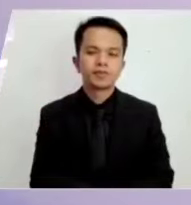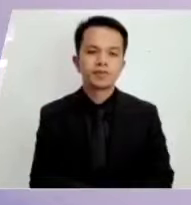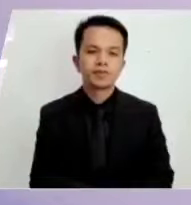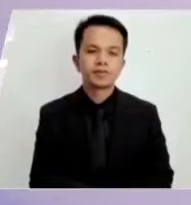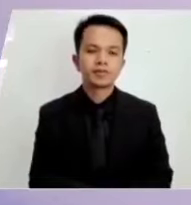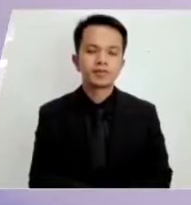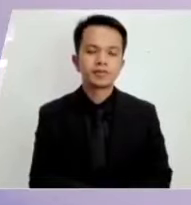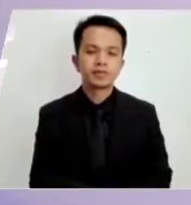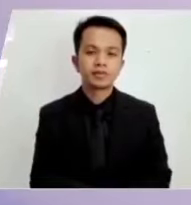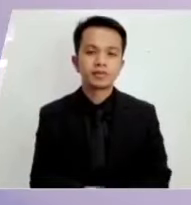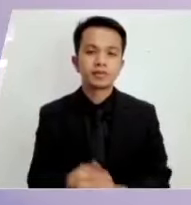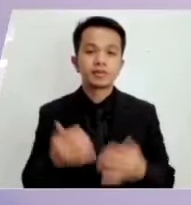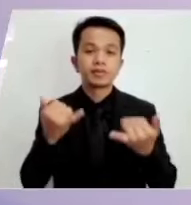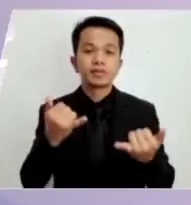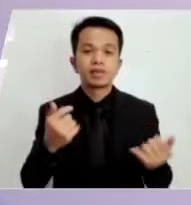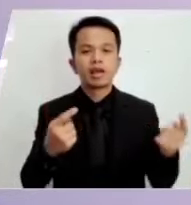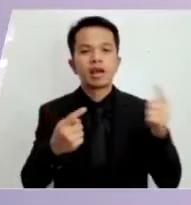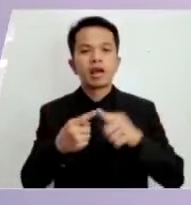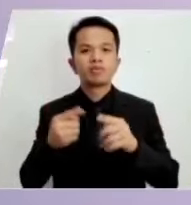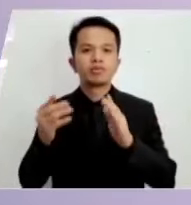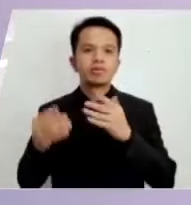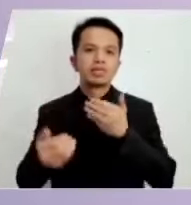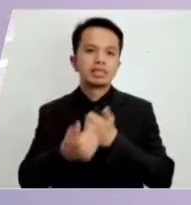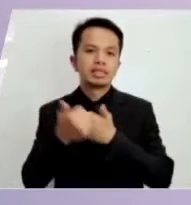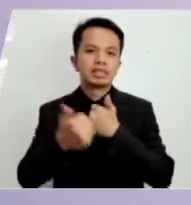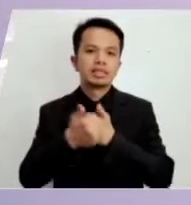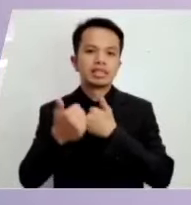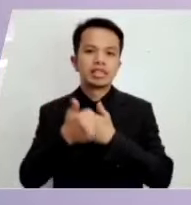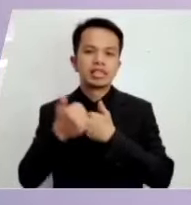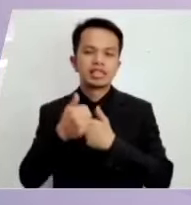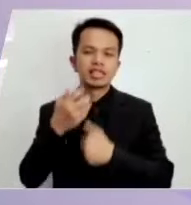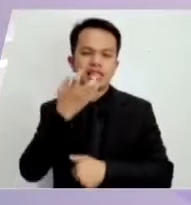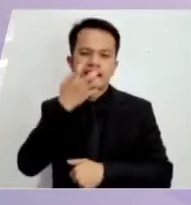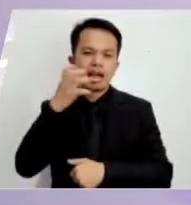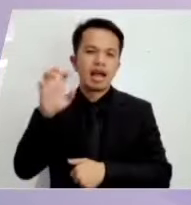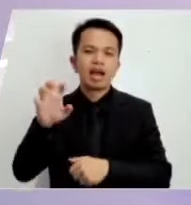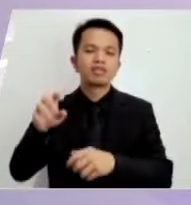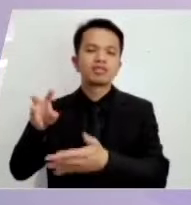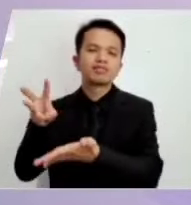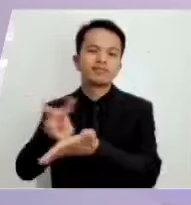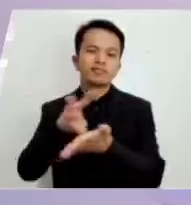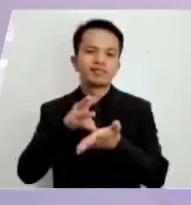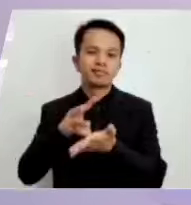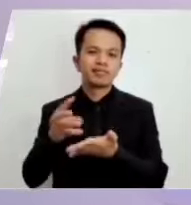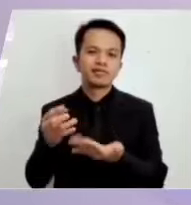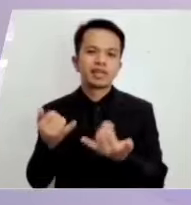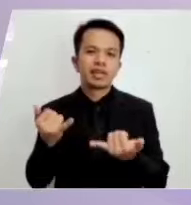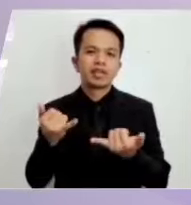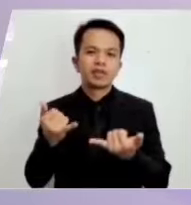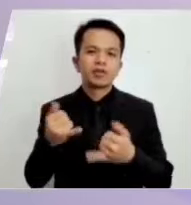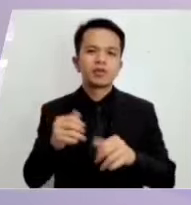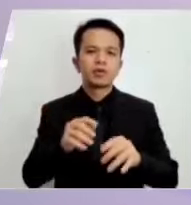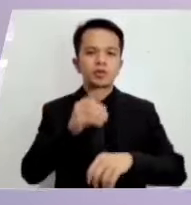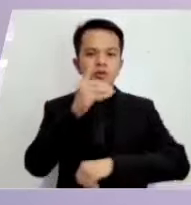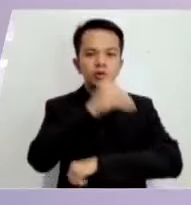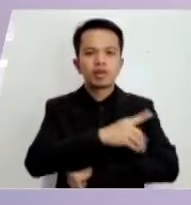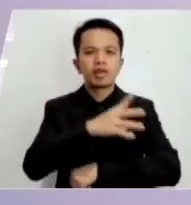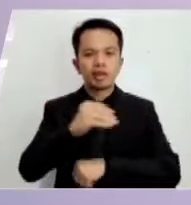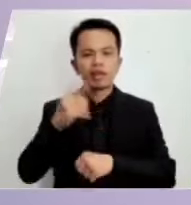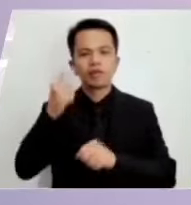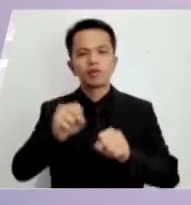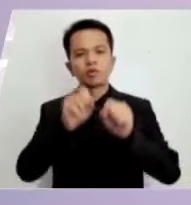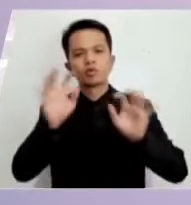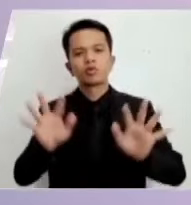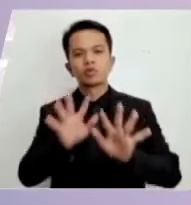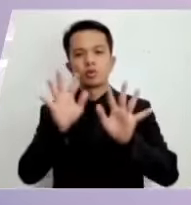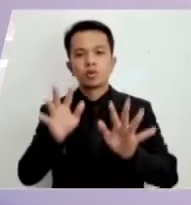umabot po sa danger level ang heat index o damang init sa ilang lugar ngayong araw at nitong weekend a sa pag-asa sa titin ng init posible